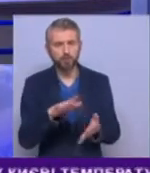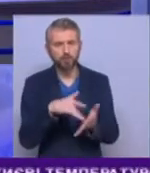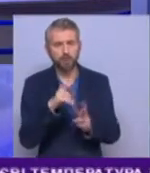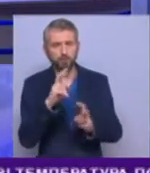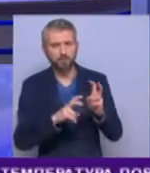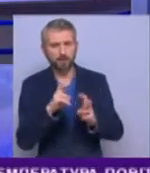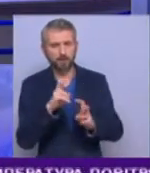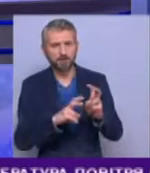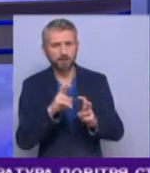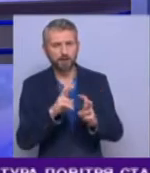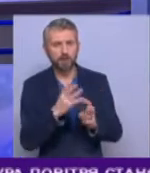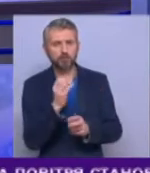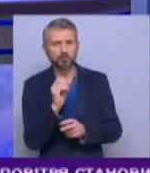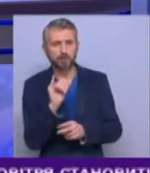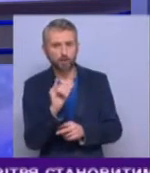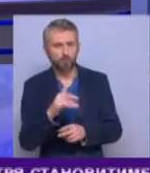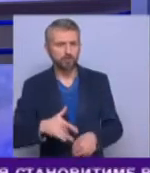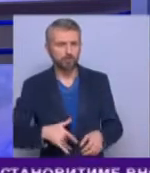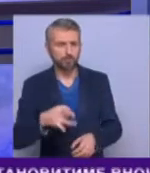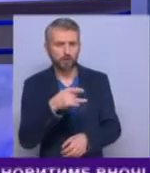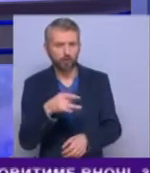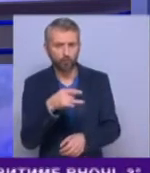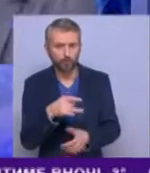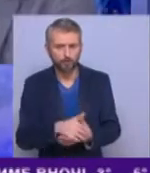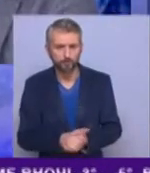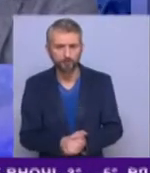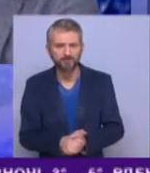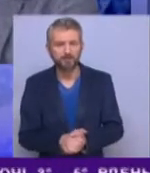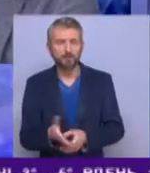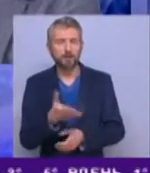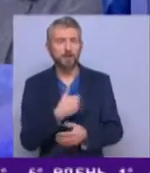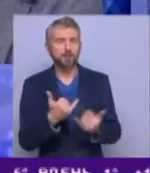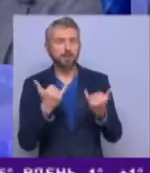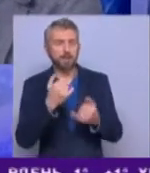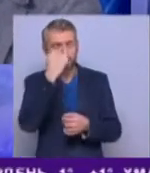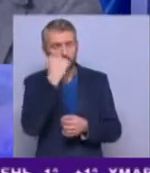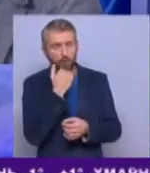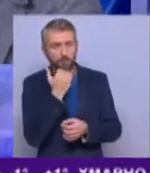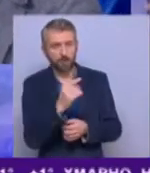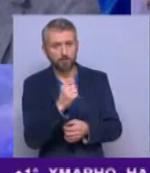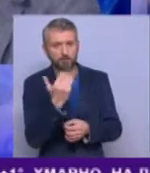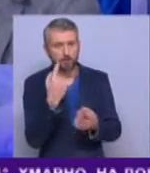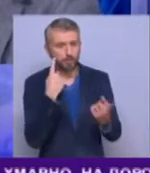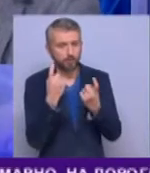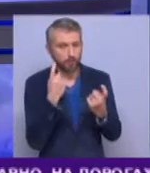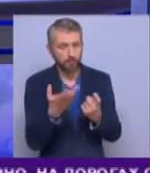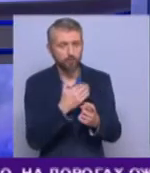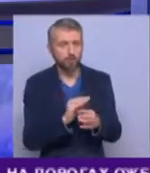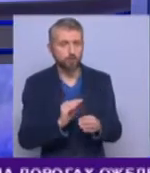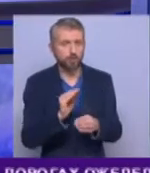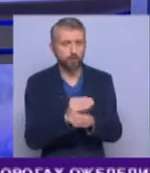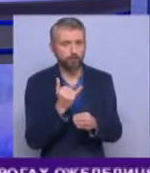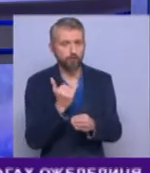шлях ще у Печерського району. Ну, ми зараз дякуємо вам за вашу інформацію. Ми додатково